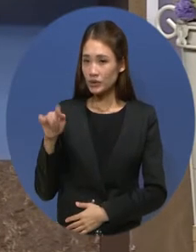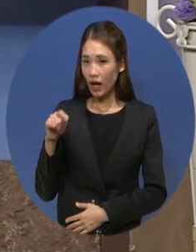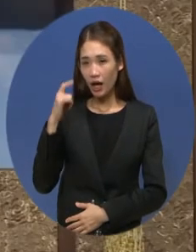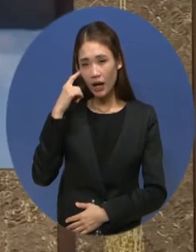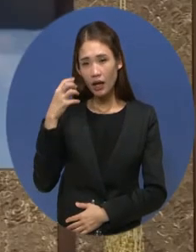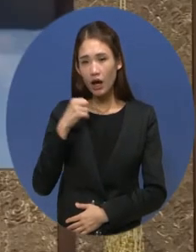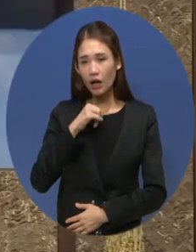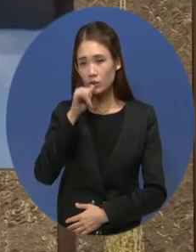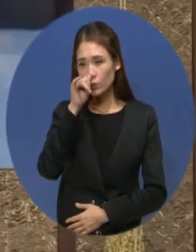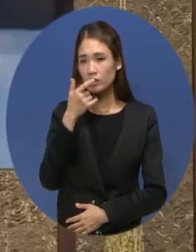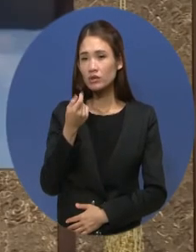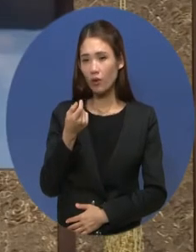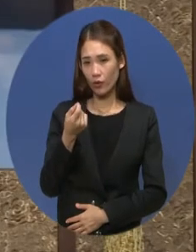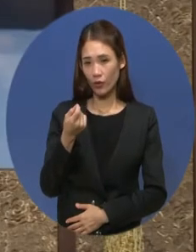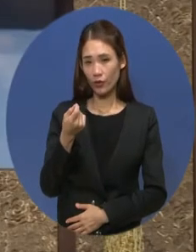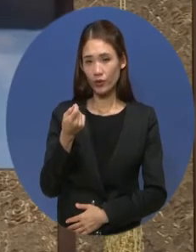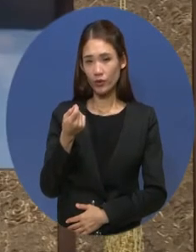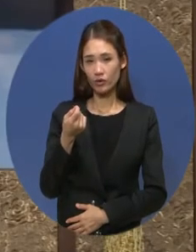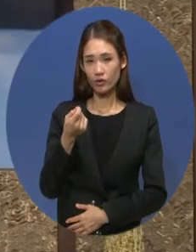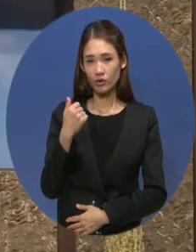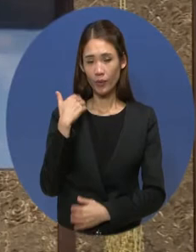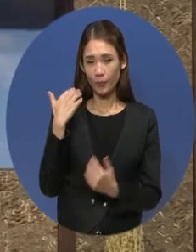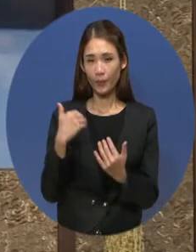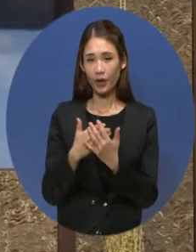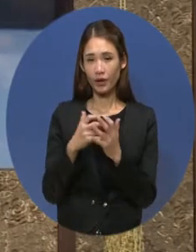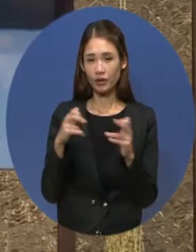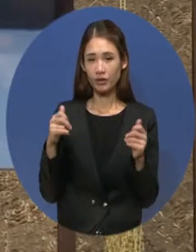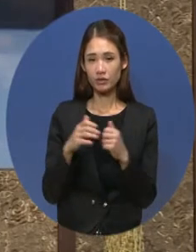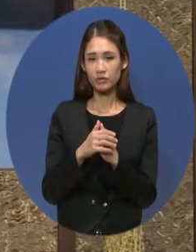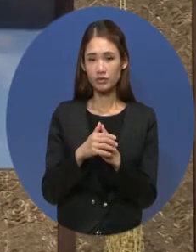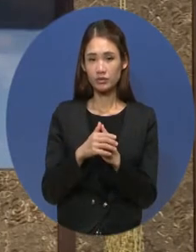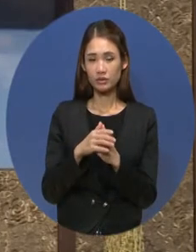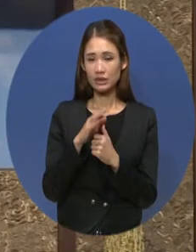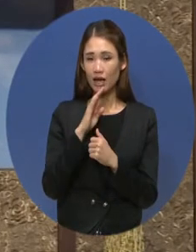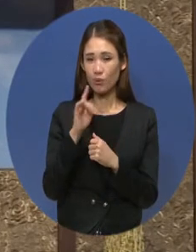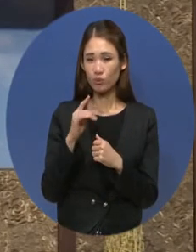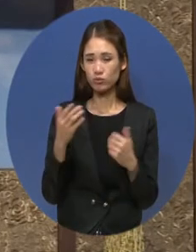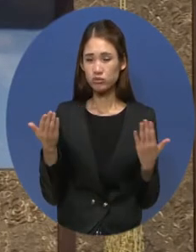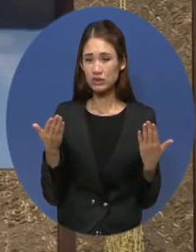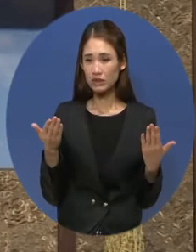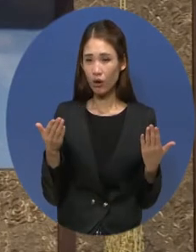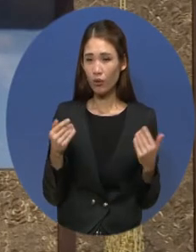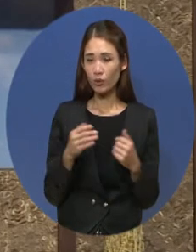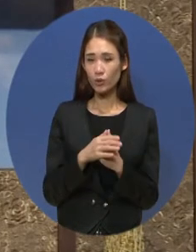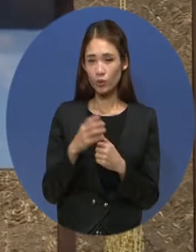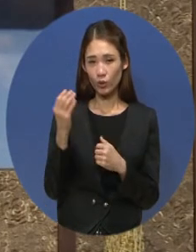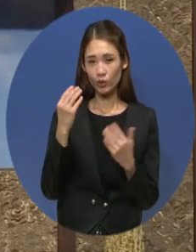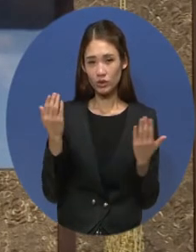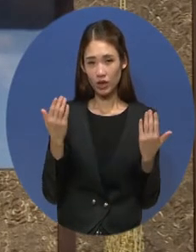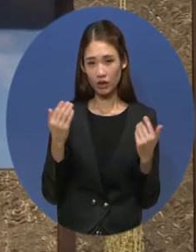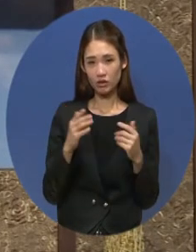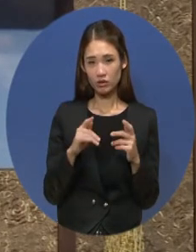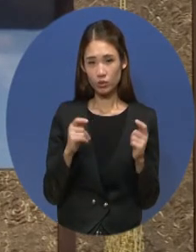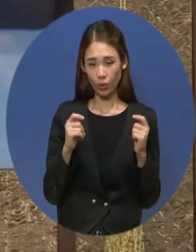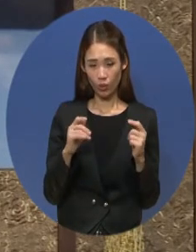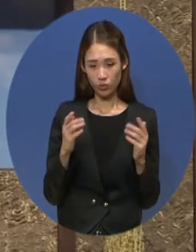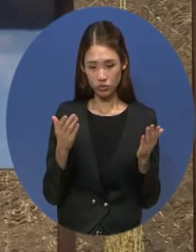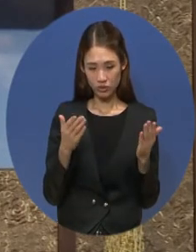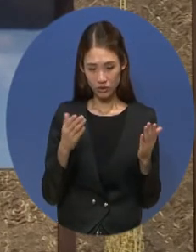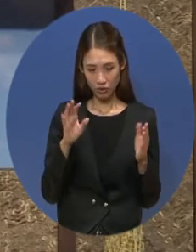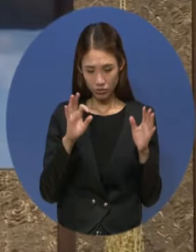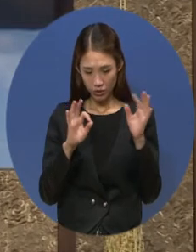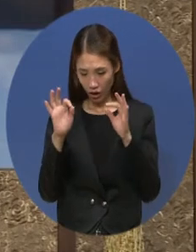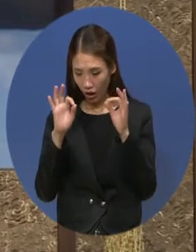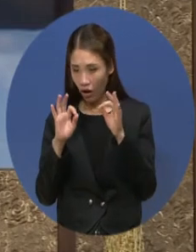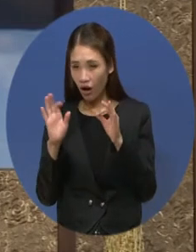발 * 장애인들 같은 경우에는 사실 직업을 같 직업이라는 어떤 그런 어 기간을 찾기가 어렵습니다 그닥